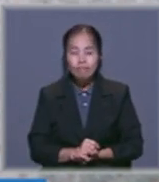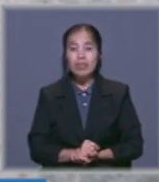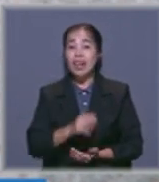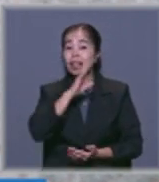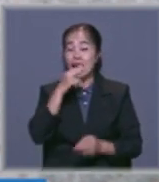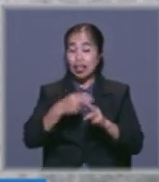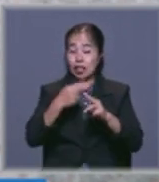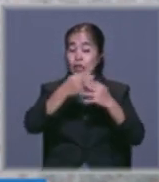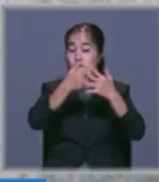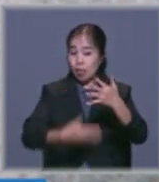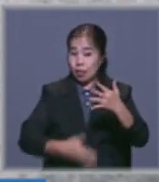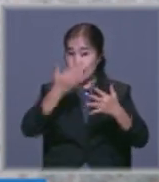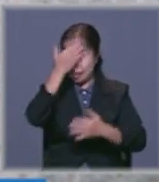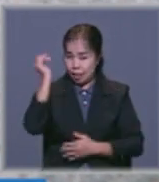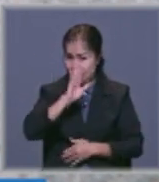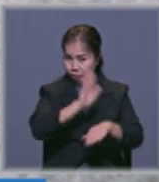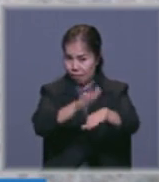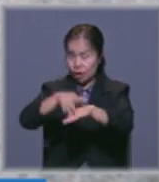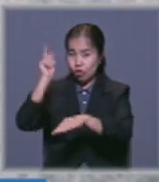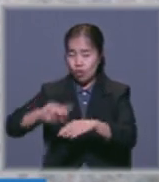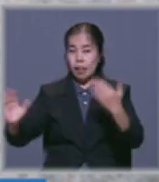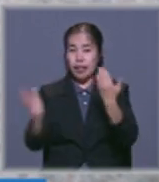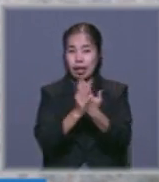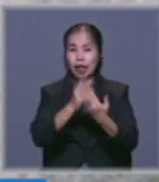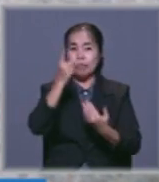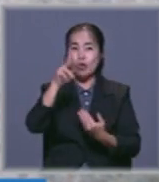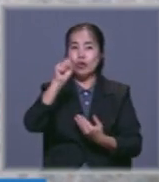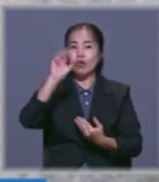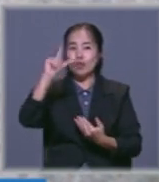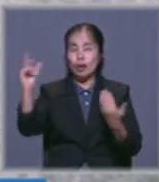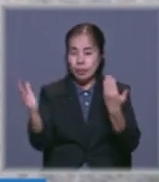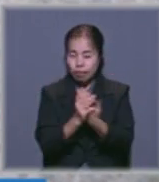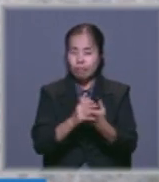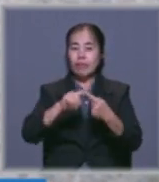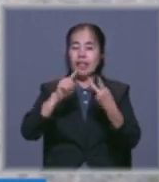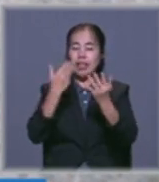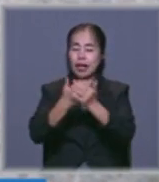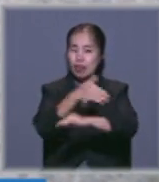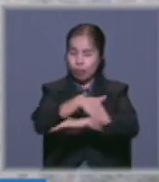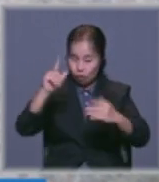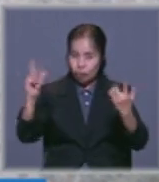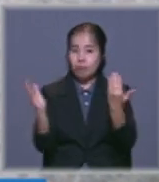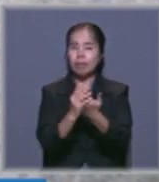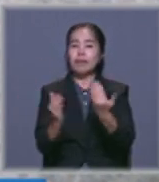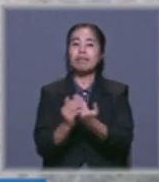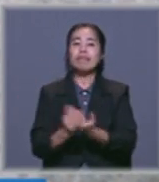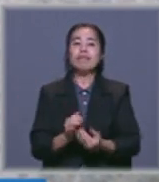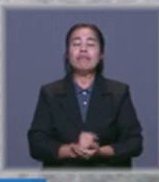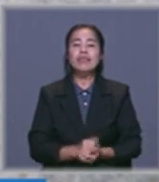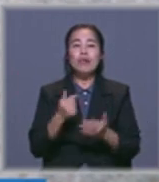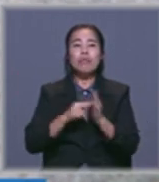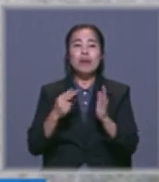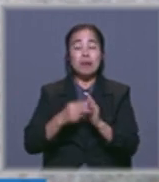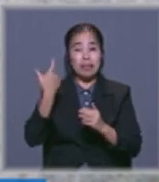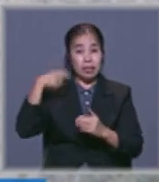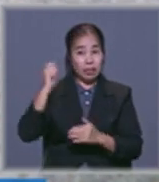ชื่อร้องกันอย่าลืมนะครับท่านแนบแบบสสช.1และแบบงบการเงินไปด้วยนะครับเพราะฉะนั้นเรื่องนี้ถือว่าศาลได้ว